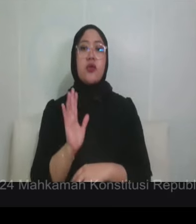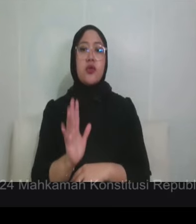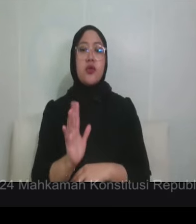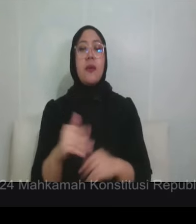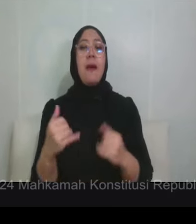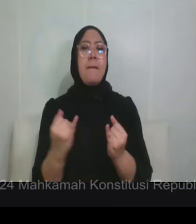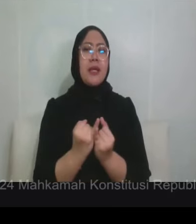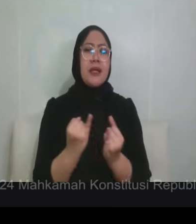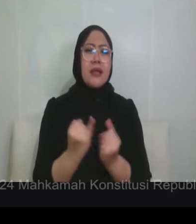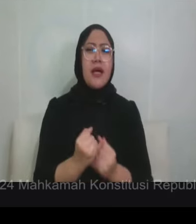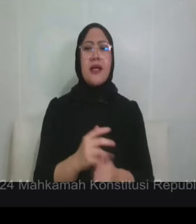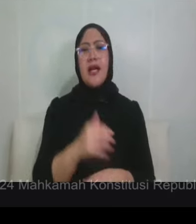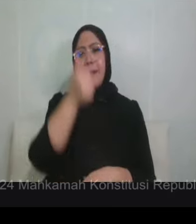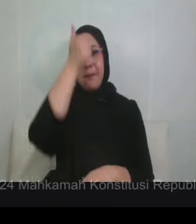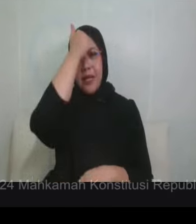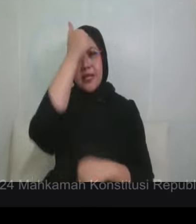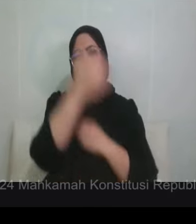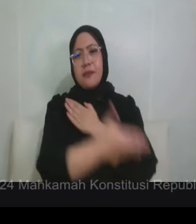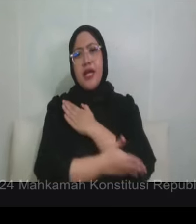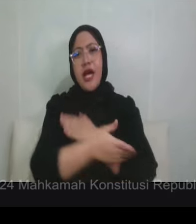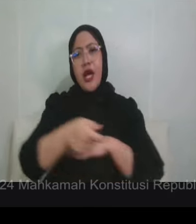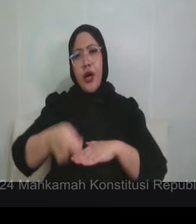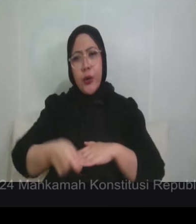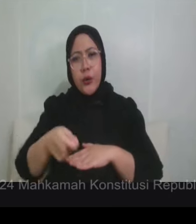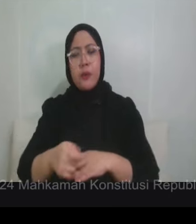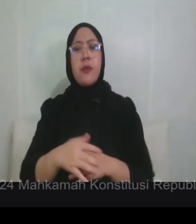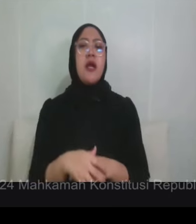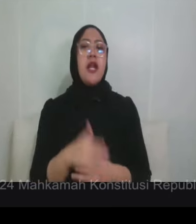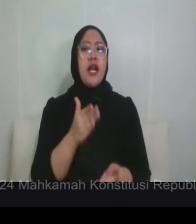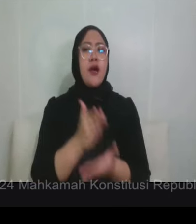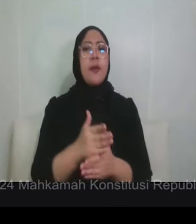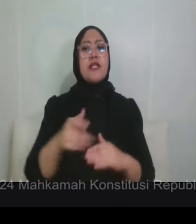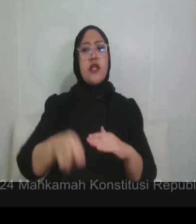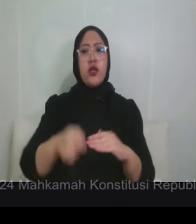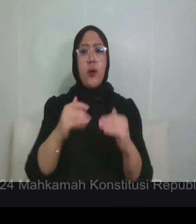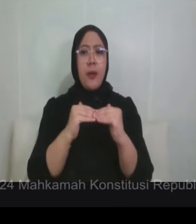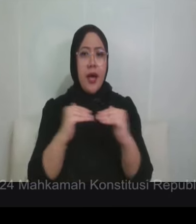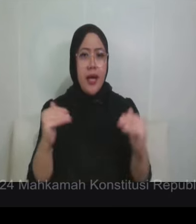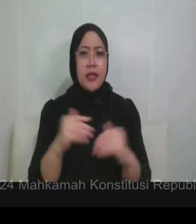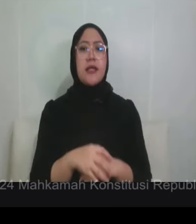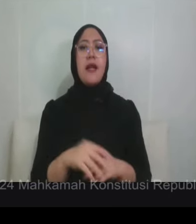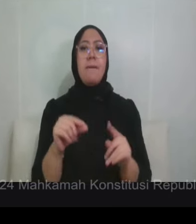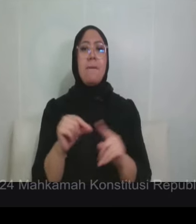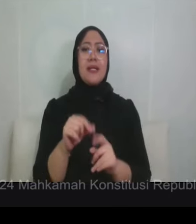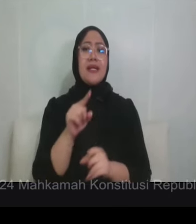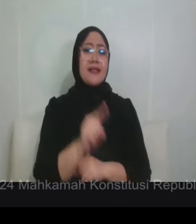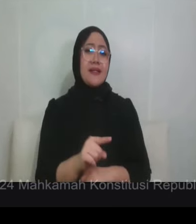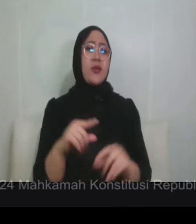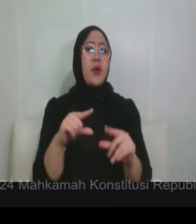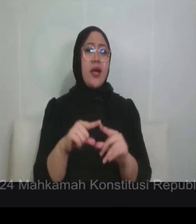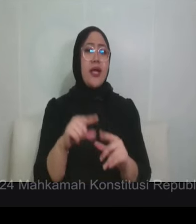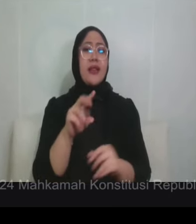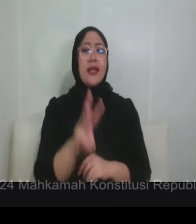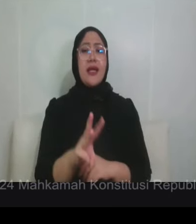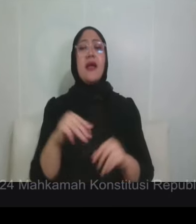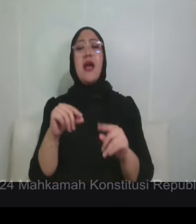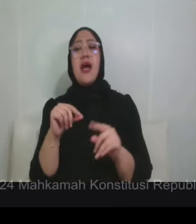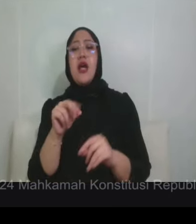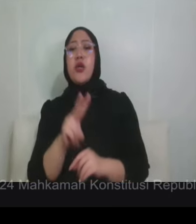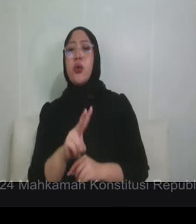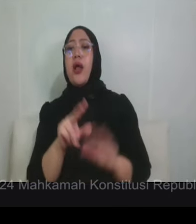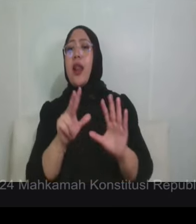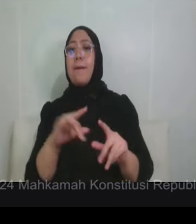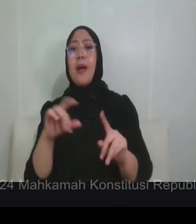prinsip negara hukum dan prinsip kepastian hukum Yang Adil yang ditentukan dalam pasal 1 ayat 3 dan pasal 28 ayat 1 UD